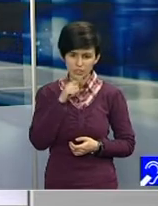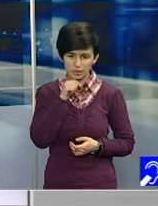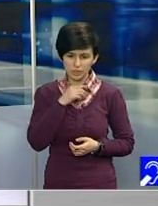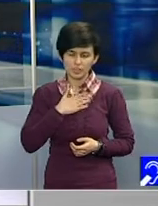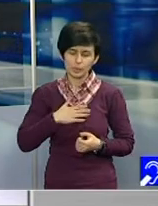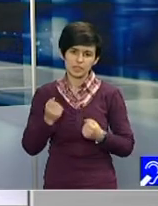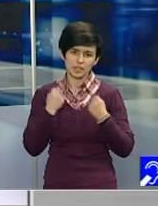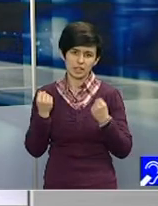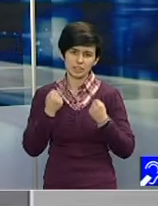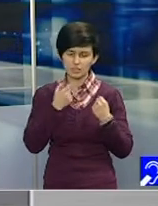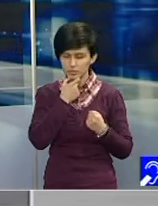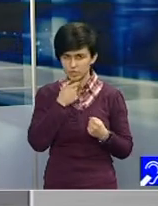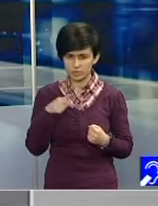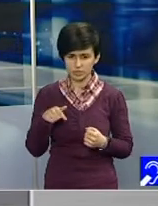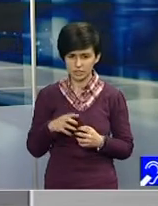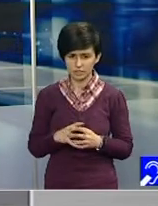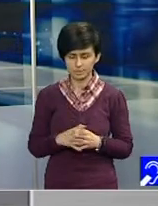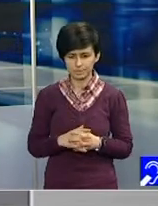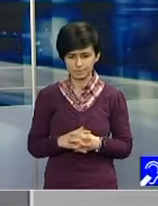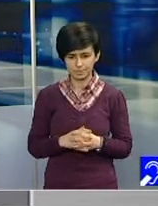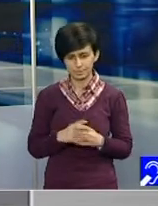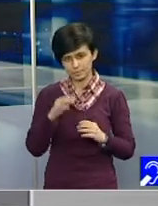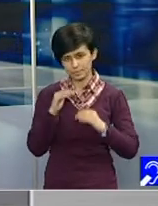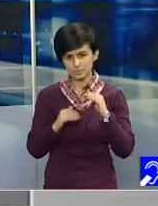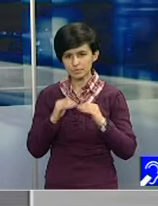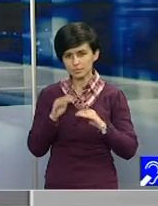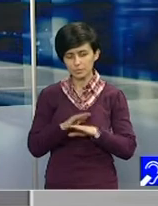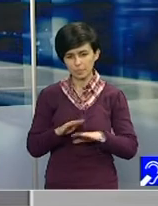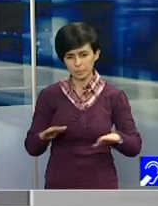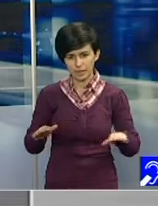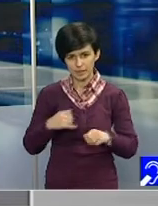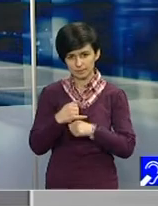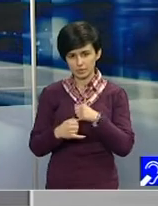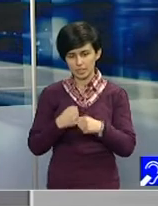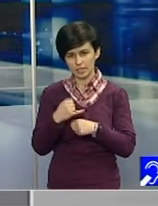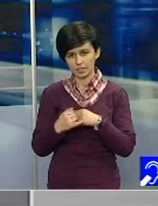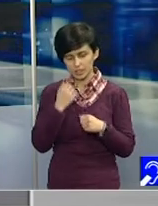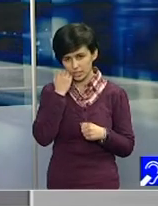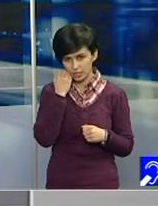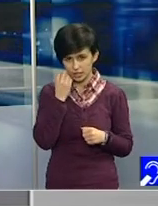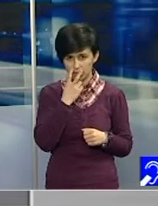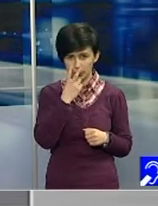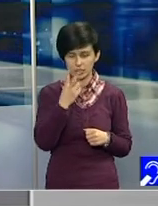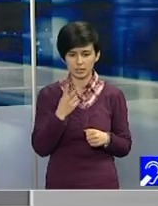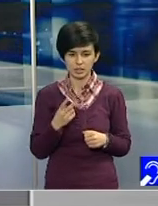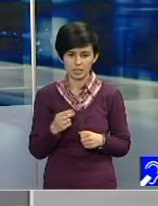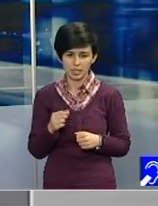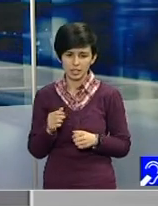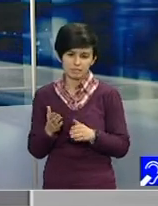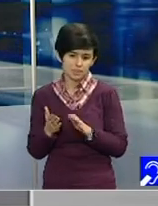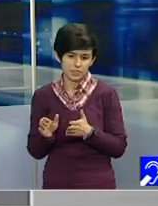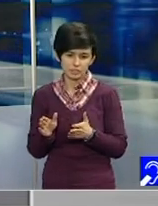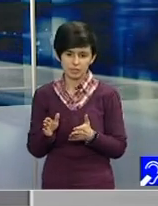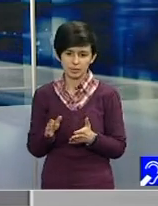acesta. Comparativ cu scena internațională, în momentul în care te uiți la debutanții care vin în acest concurs din țara noastră,